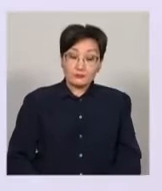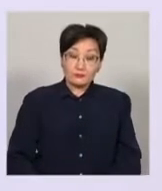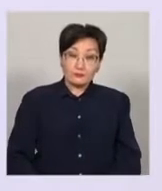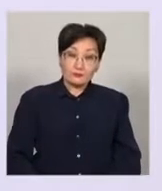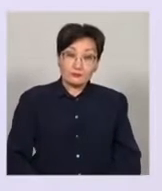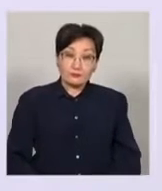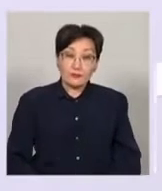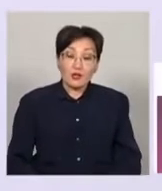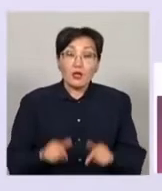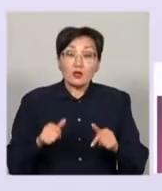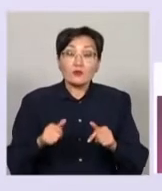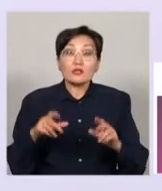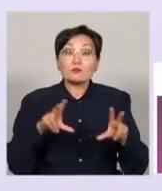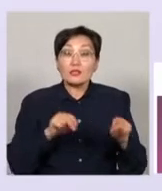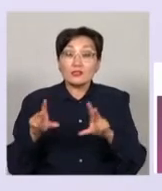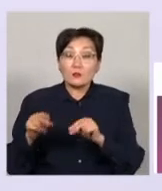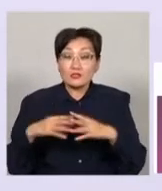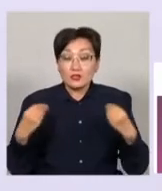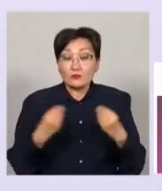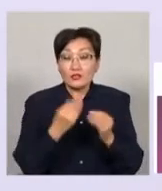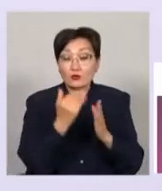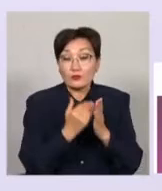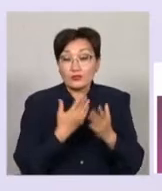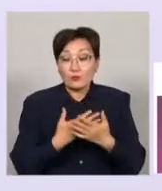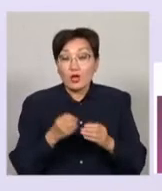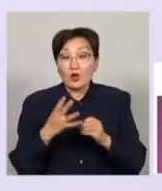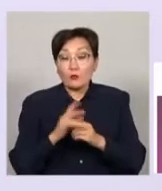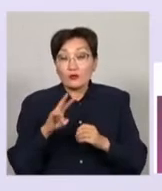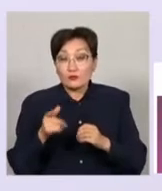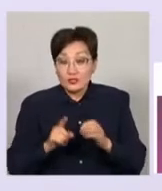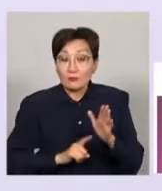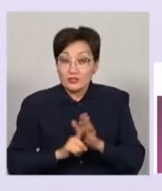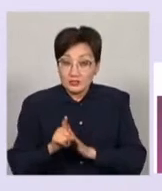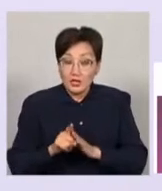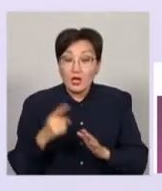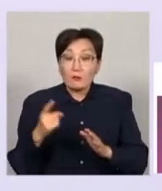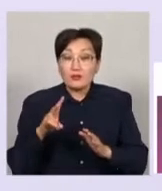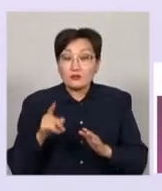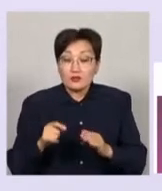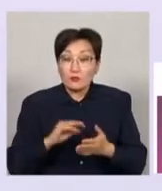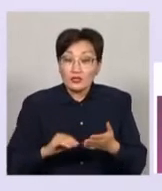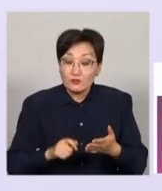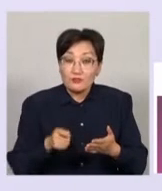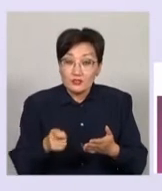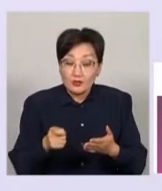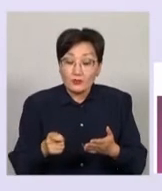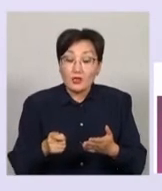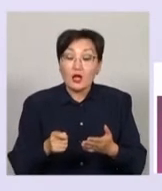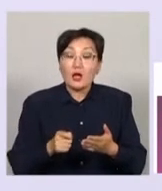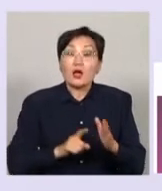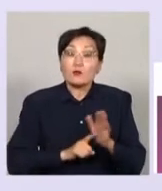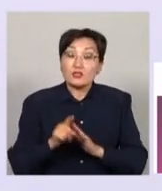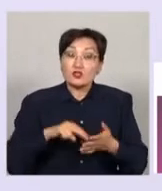Например, в этом году. Биыл біз бақытты отбасы бағдарламасын шамамен 15-ші маусымда бастаймыз. 1-ші маусымда өтінім қабылдауды іске қосамыз